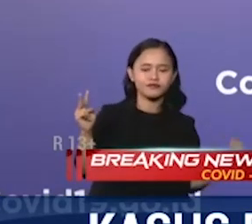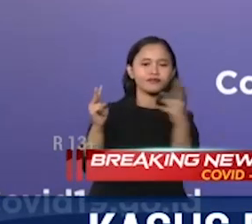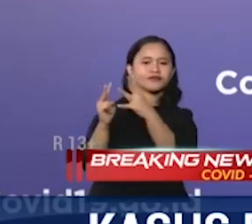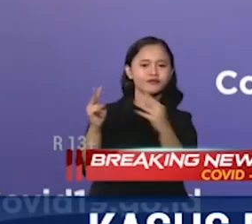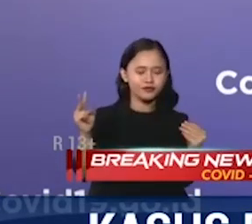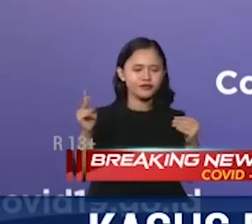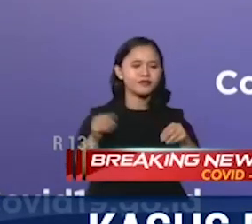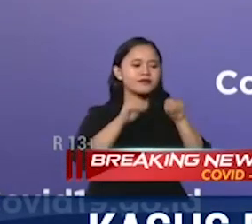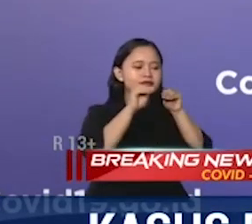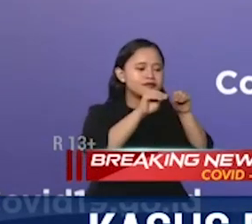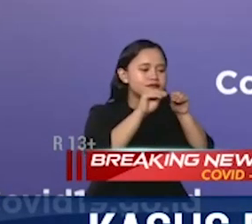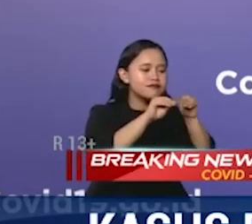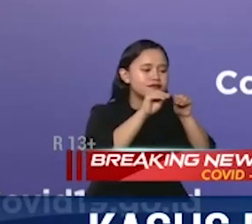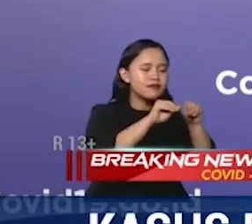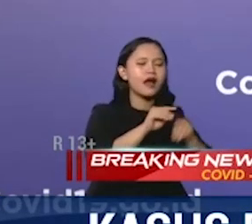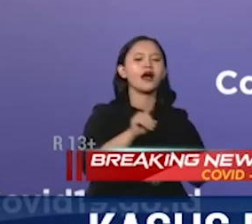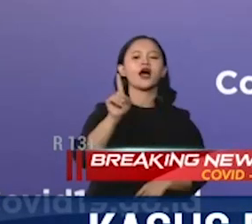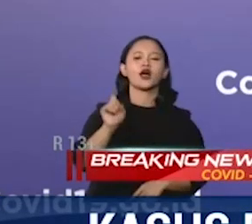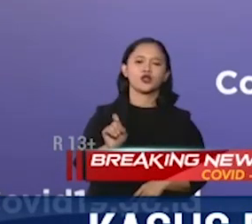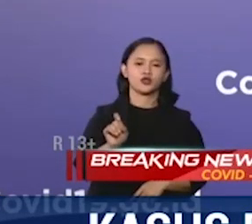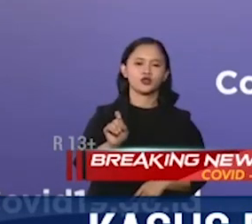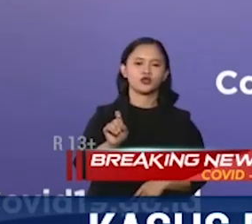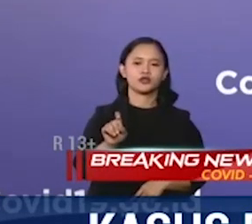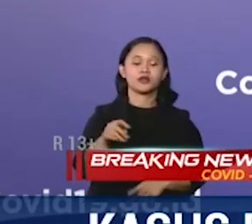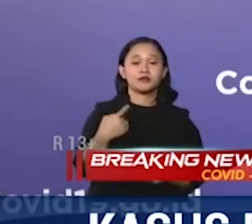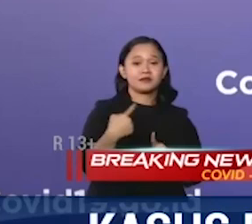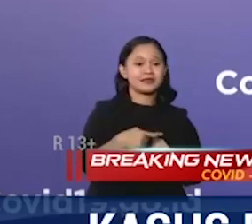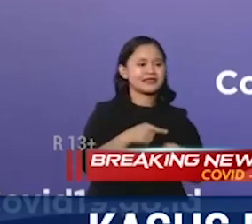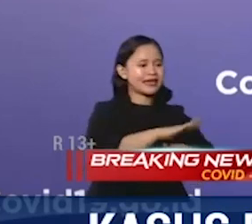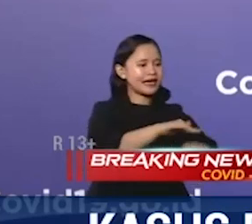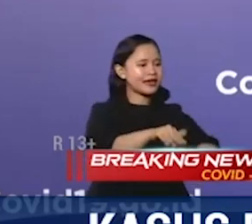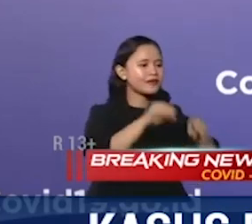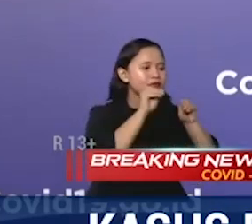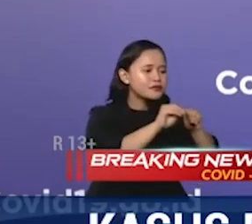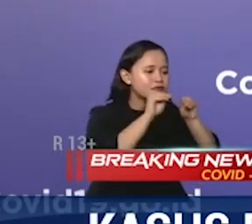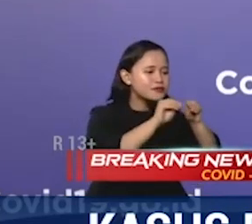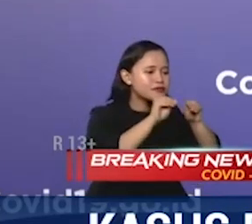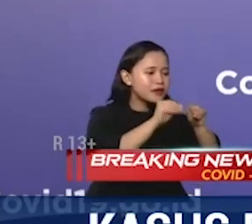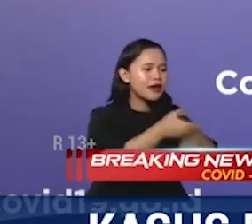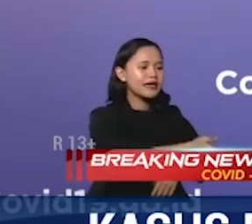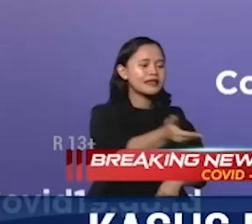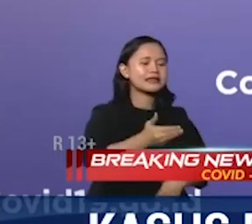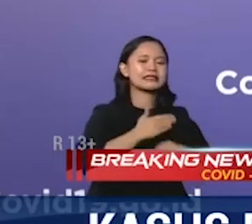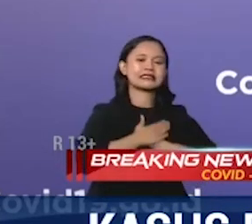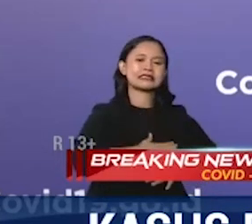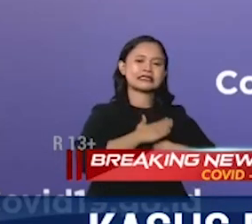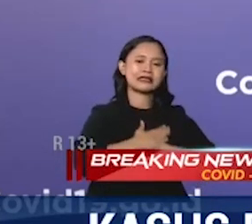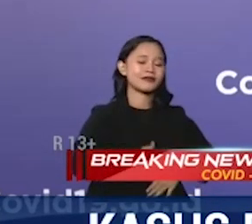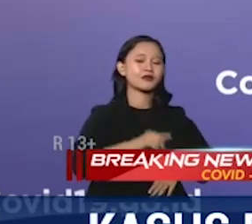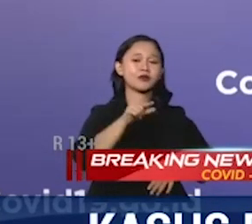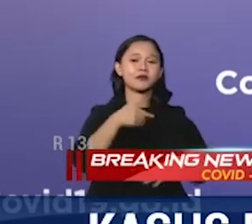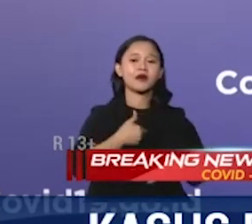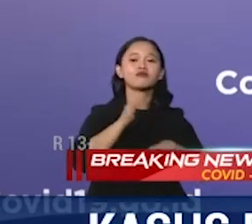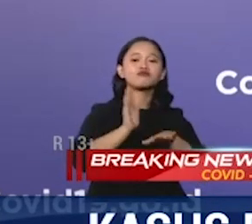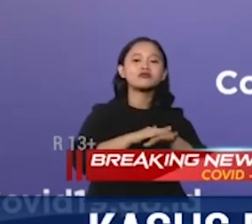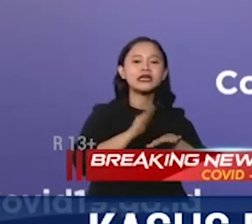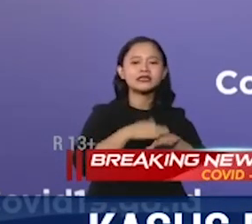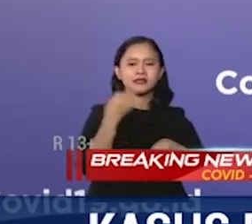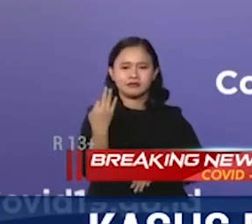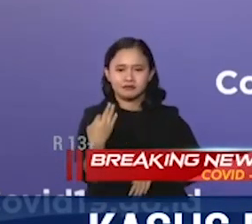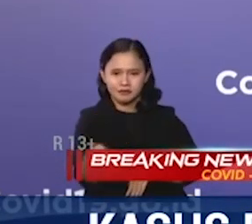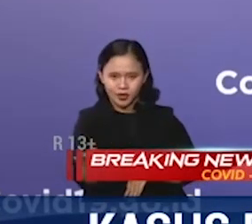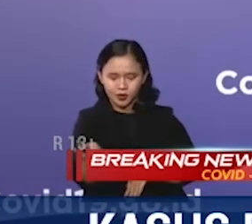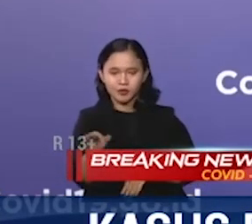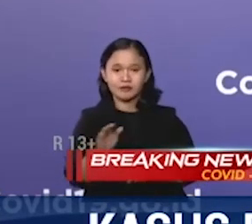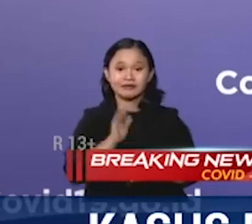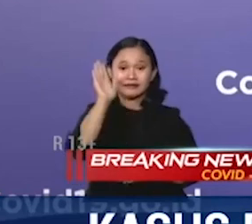terus-menerus dan penuh kesabaran kepada anak-anaknya agar ini menjadi budaya yang baru sehingga